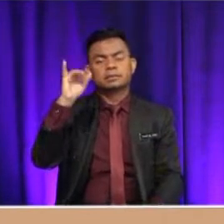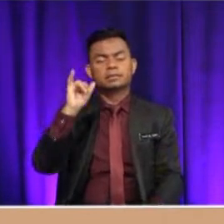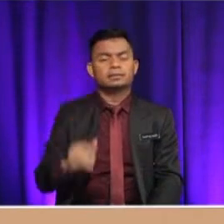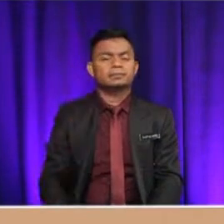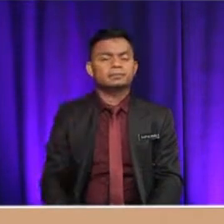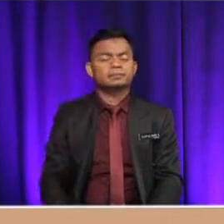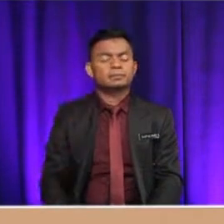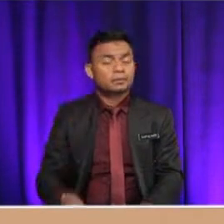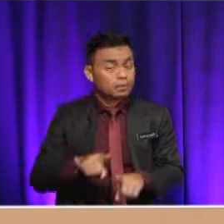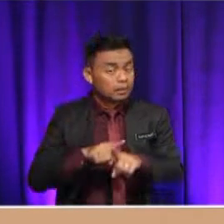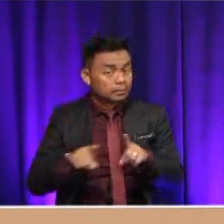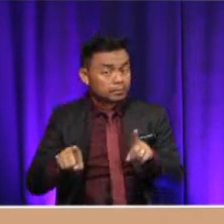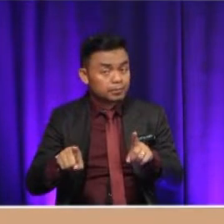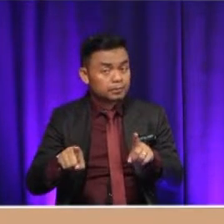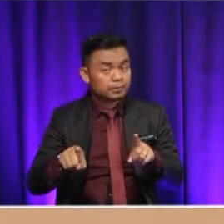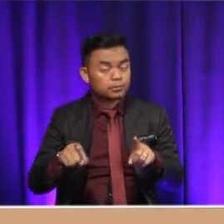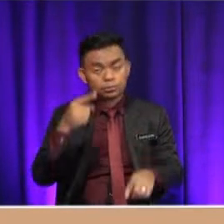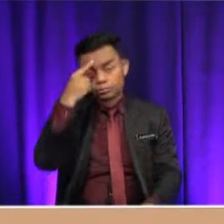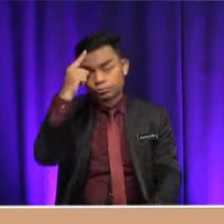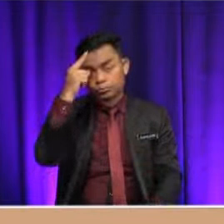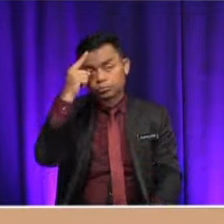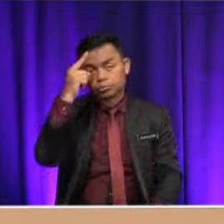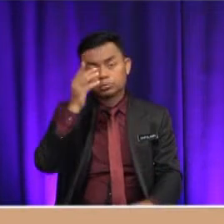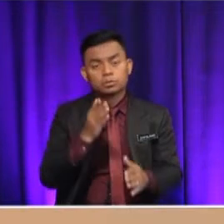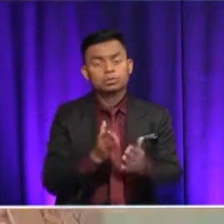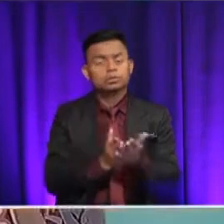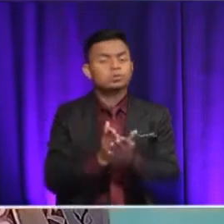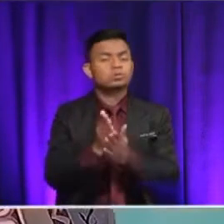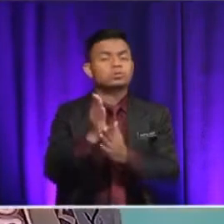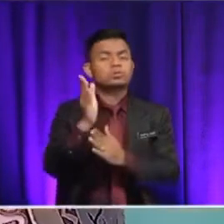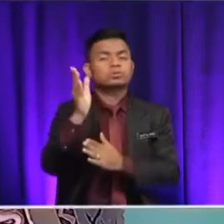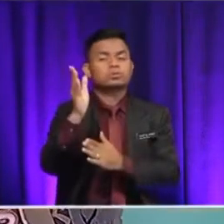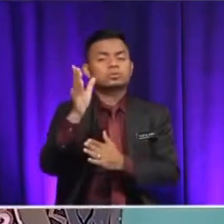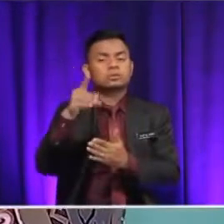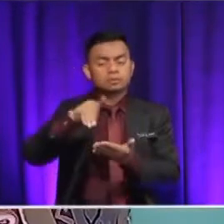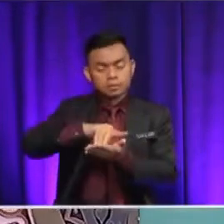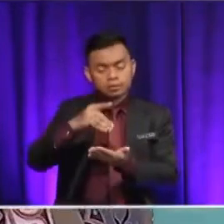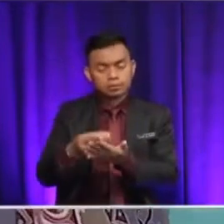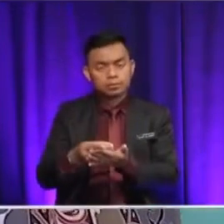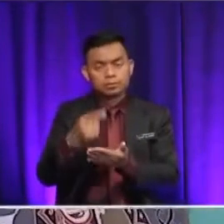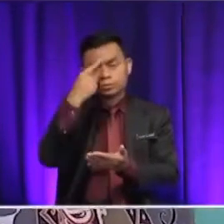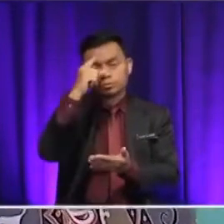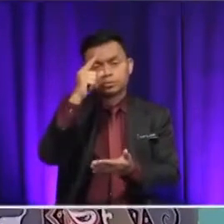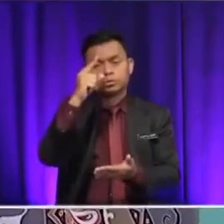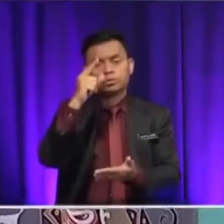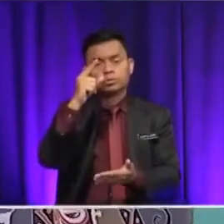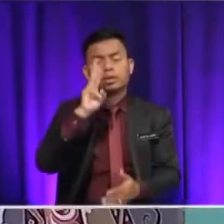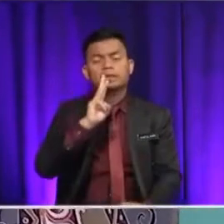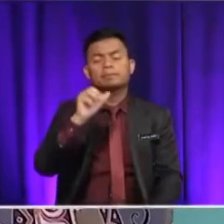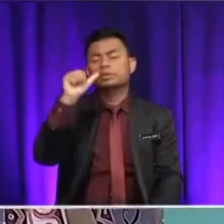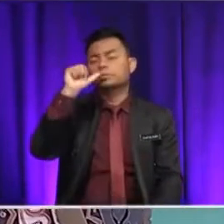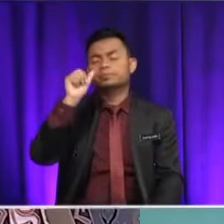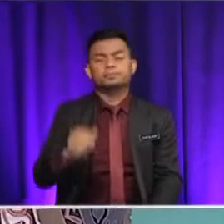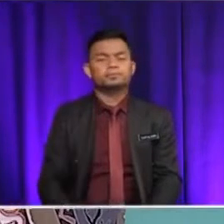saluran ke dapur untuk air minuman. Okey, itu tidak langsung. So, ada dua sistem. Yang pertama